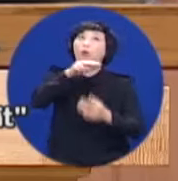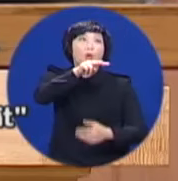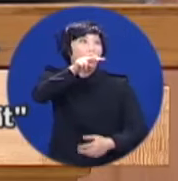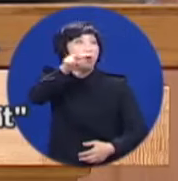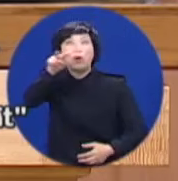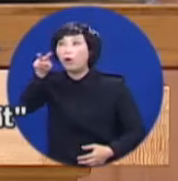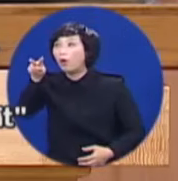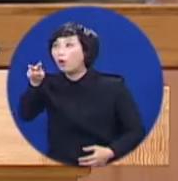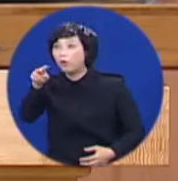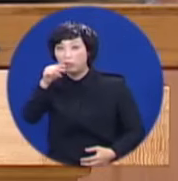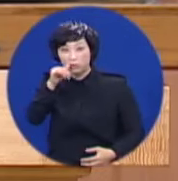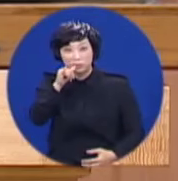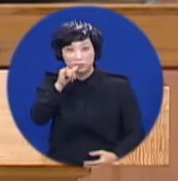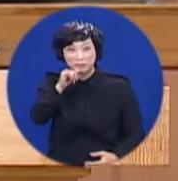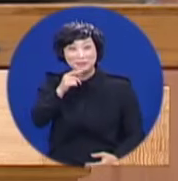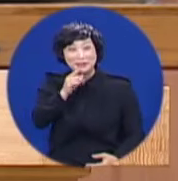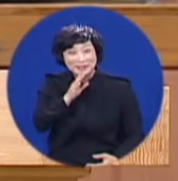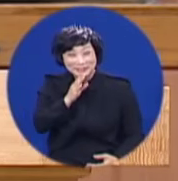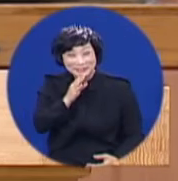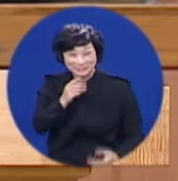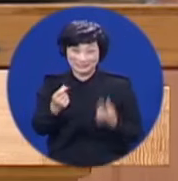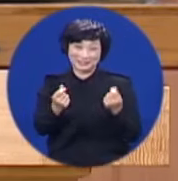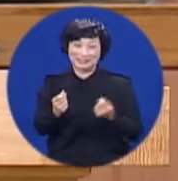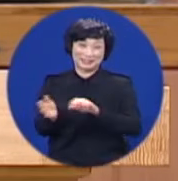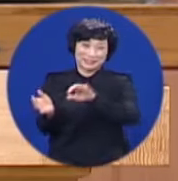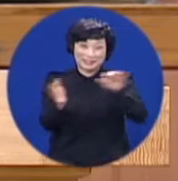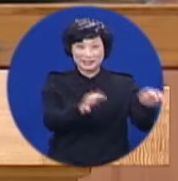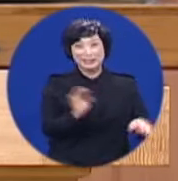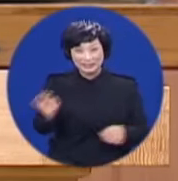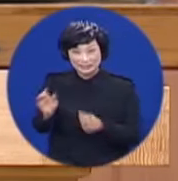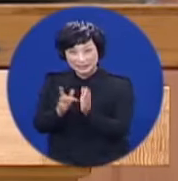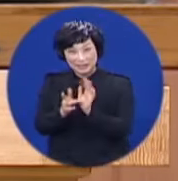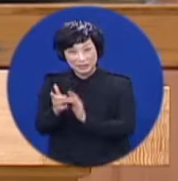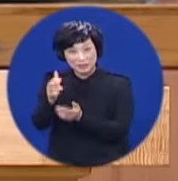말해. 그때 예수님이